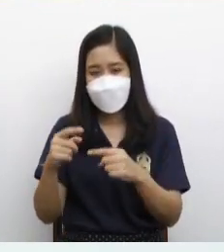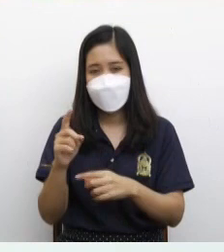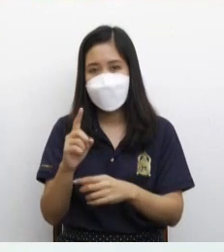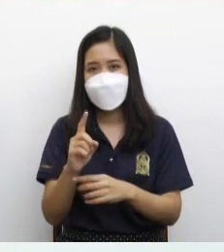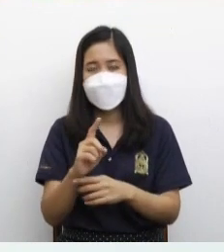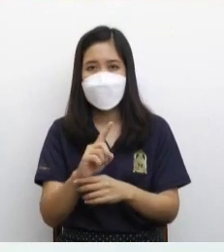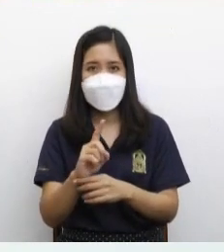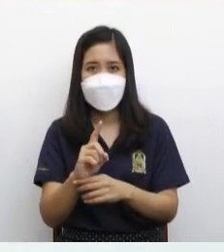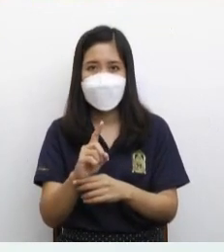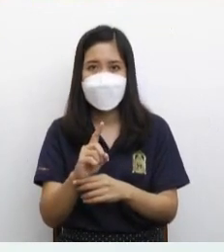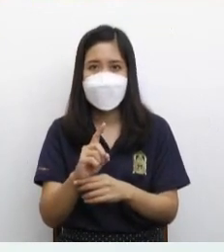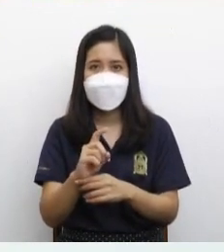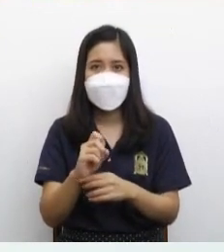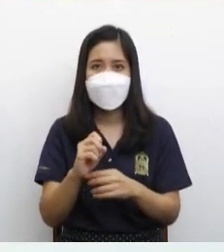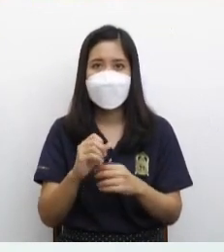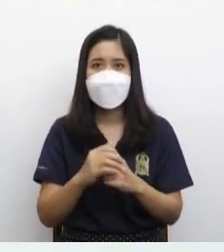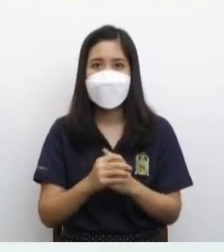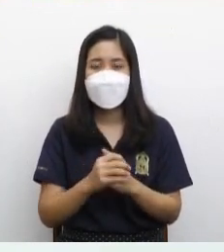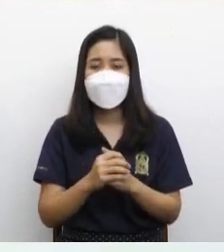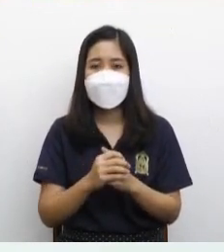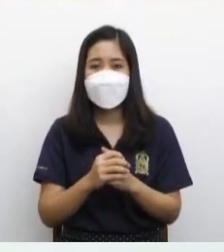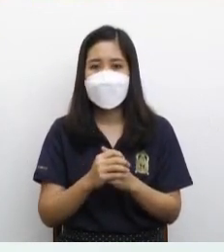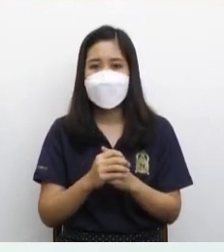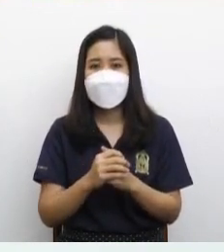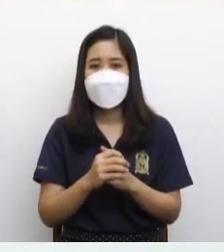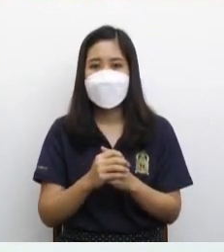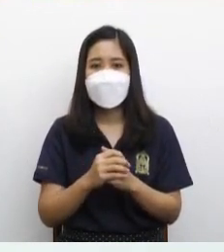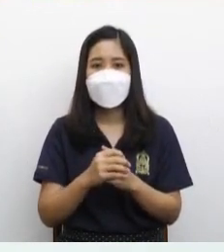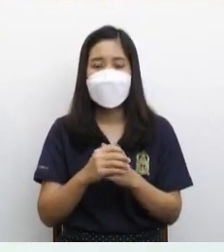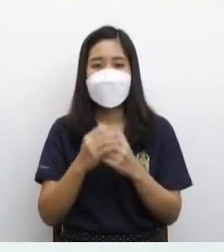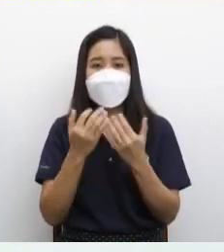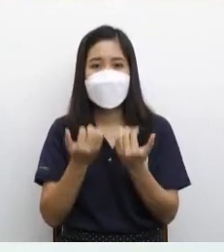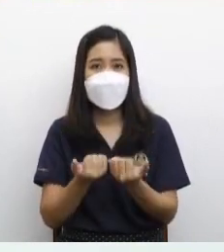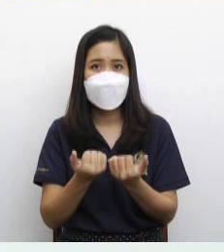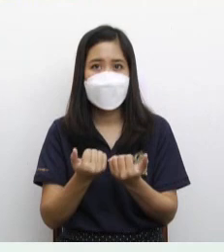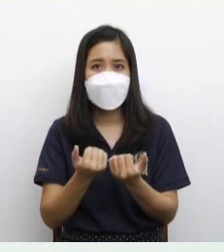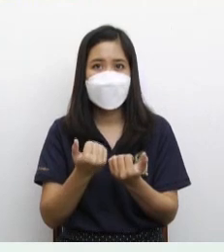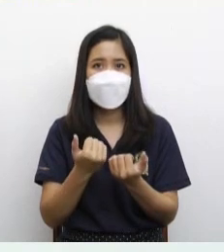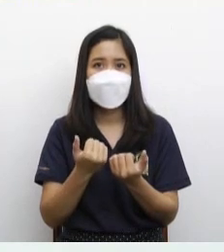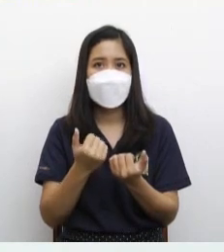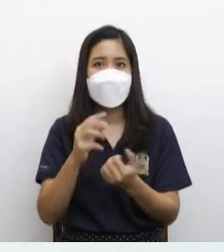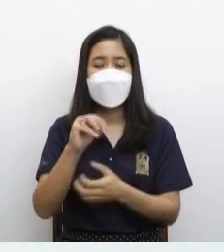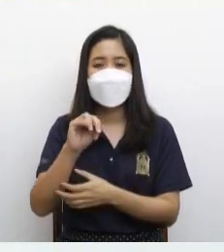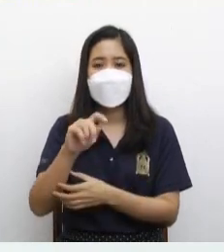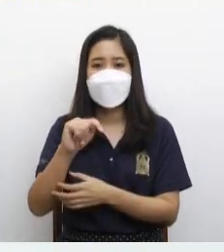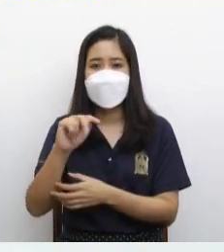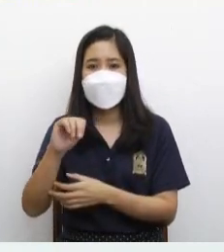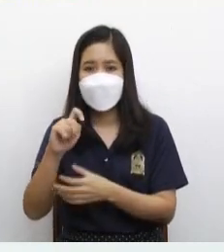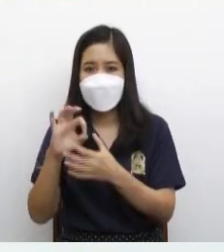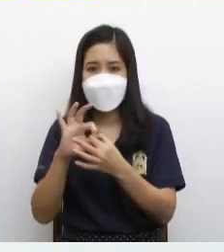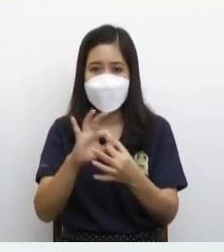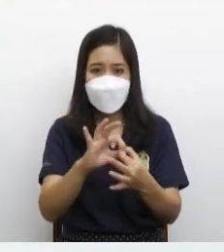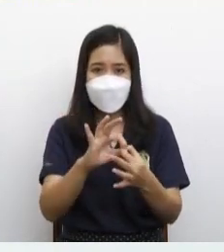ๆนะครับอันนี้คือส่วนที่สามก็คือเราจะพูดถึงเรื่องประเด็นเรื่องอะมิติที่เกี่ยวข้องกับ